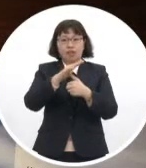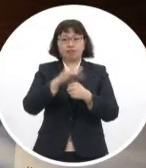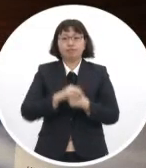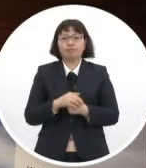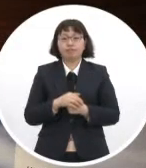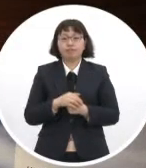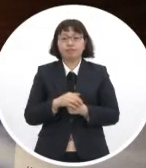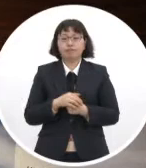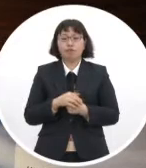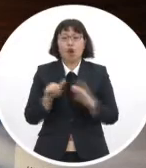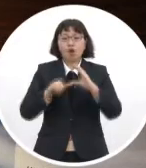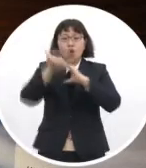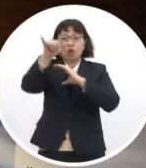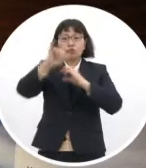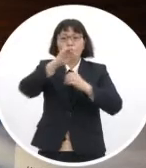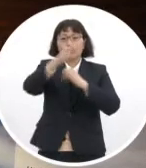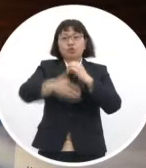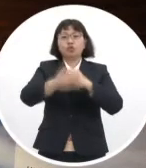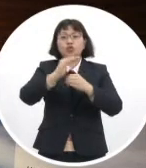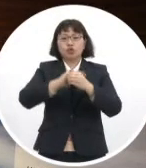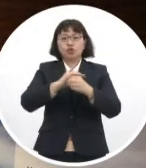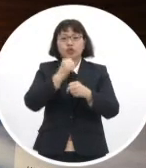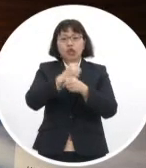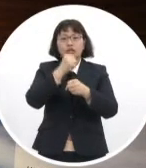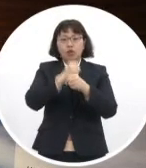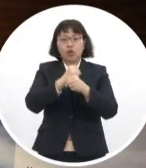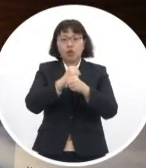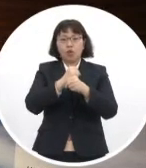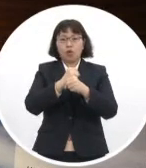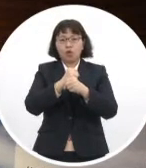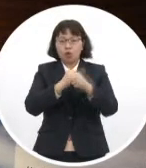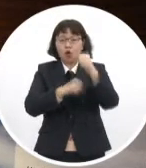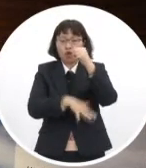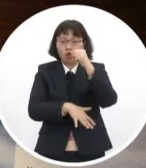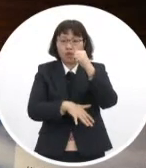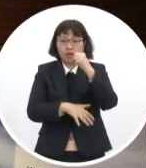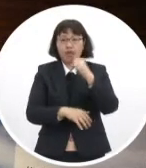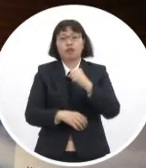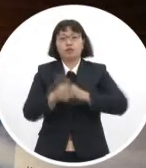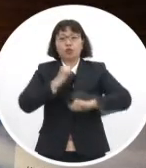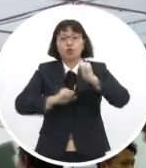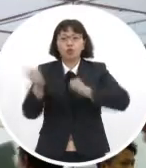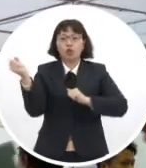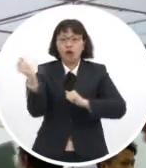宇宙産業の一大拠点を目指し、その動きを加速させているよ。